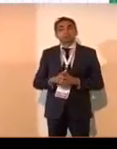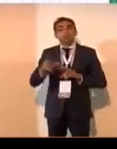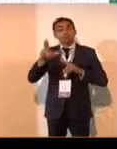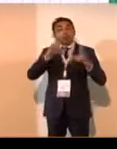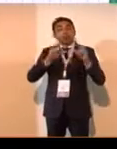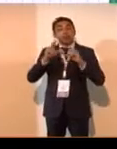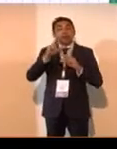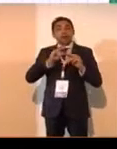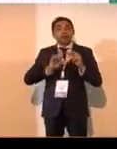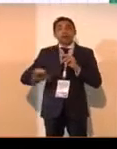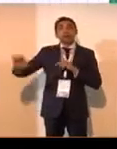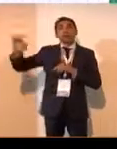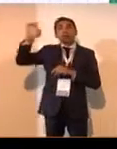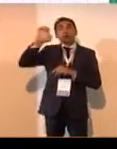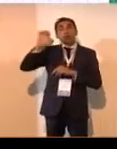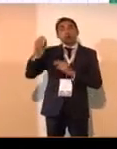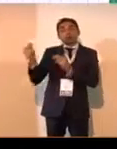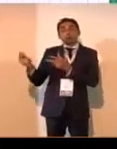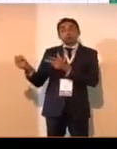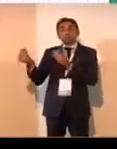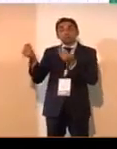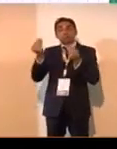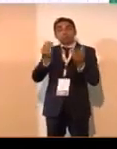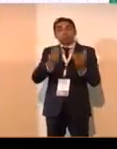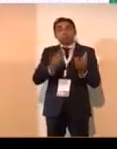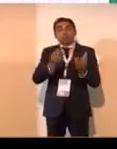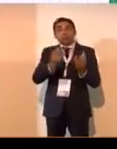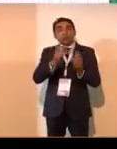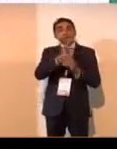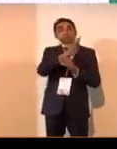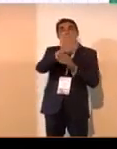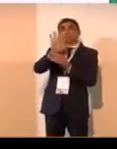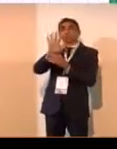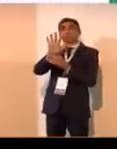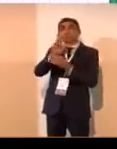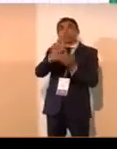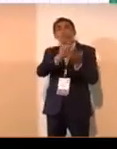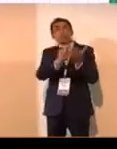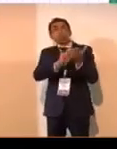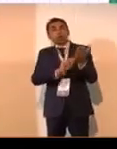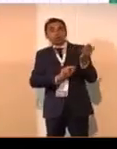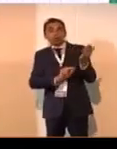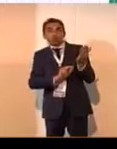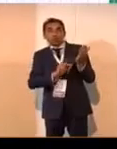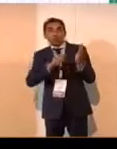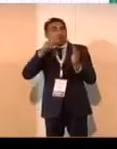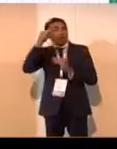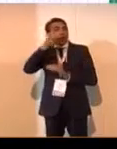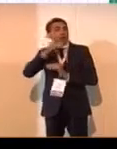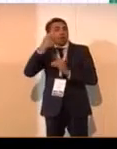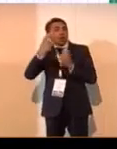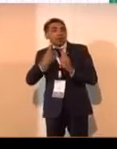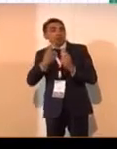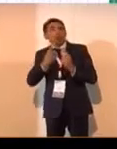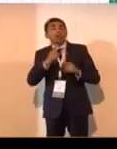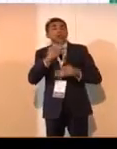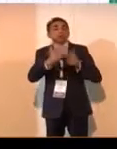parlando di Europa, anche portare in evidenza il fatto che un dossier atteso da tanto tempo va